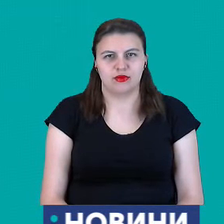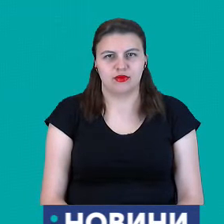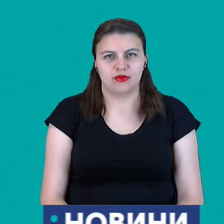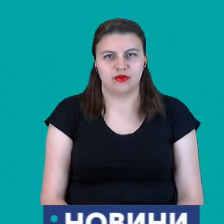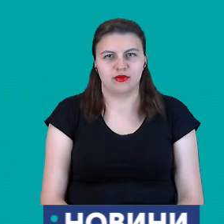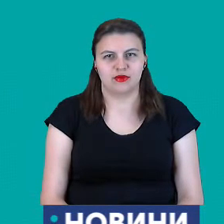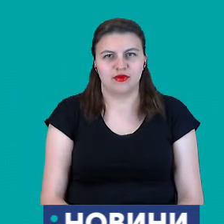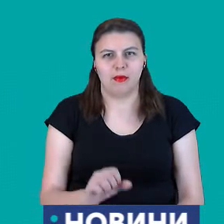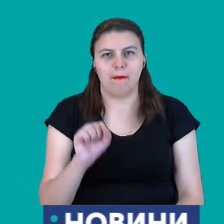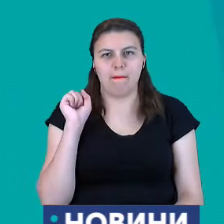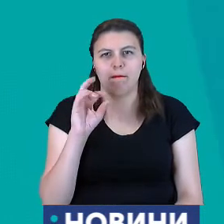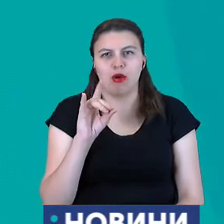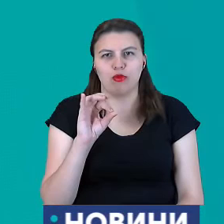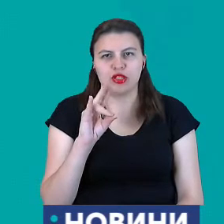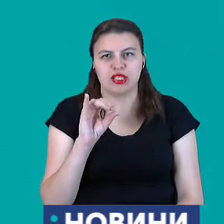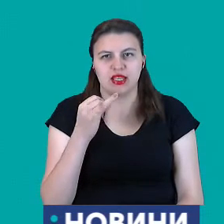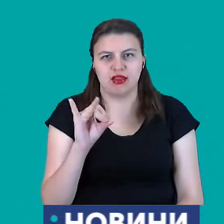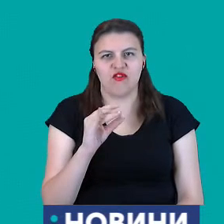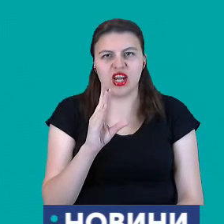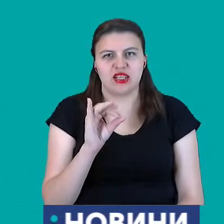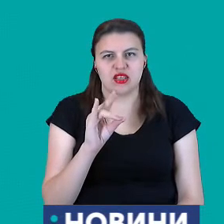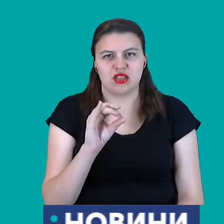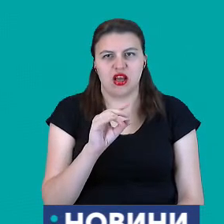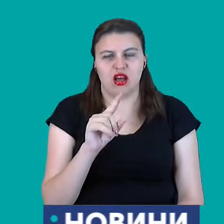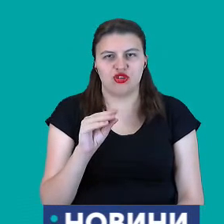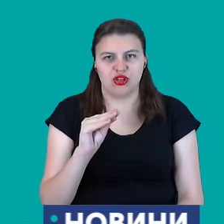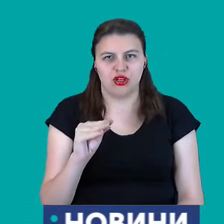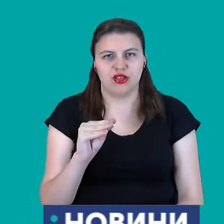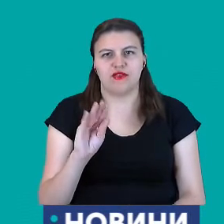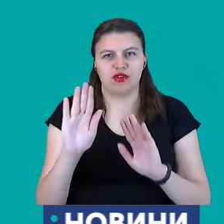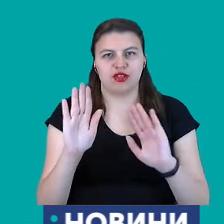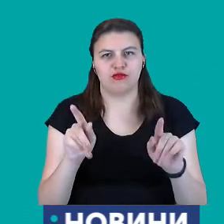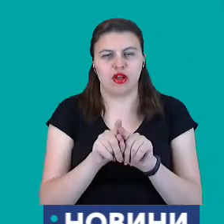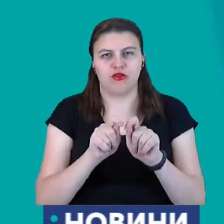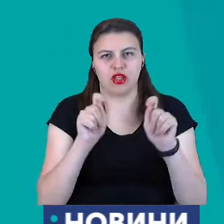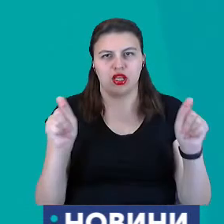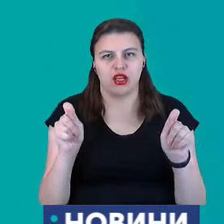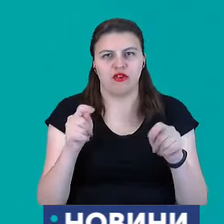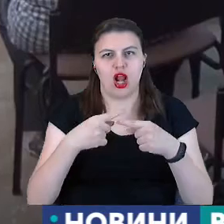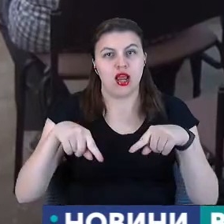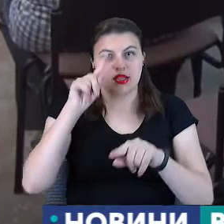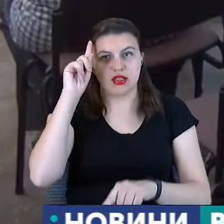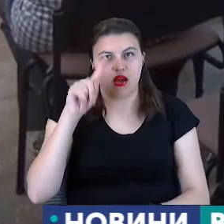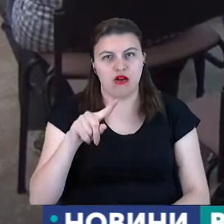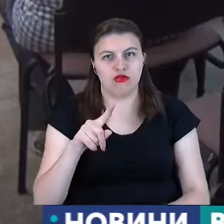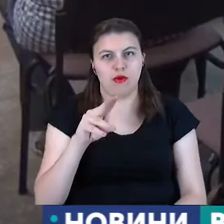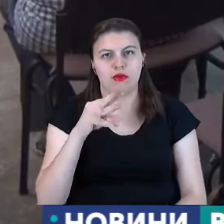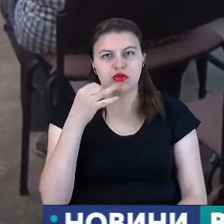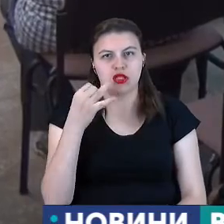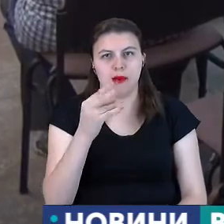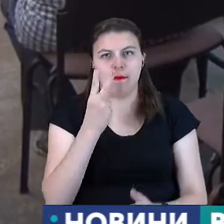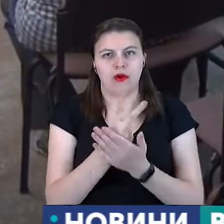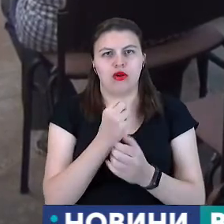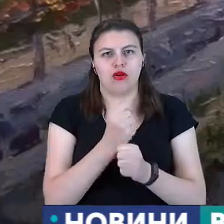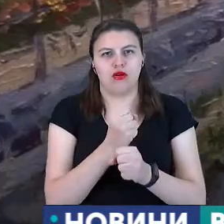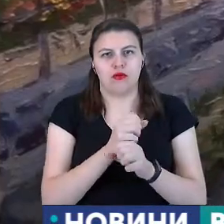Бахмутський вернісаж. Виставку з такою назвою відкрили у краєзнавчому музеї. Показують роботи місцевих художників. Всього